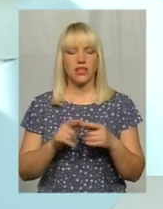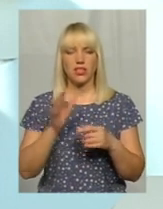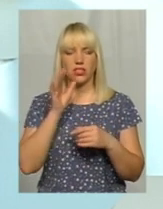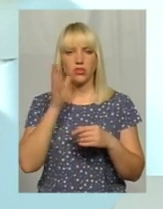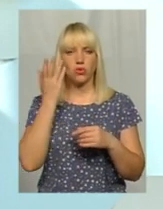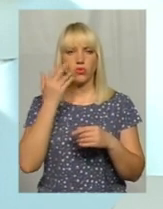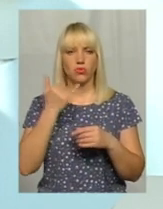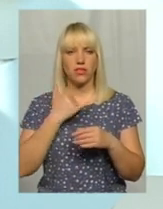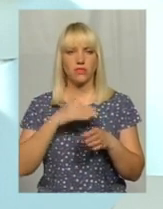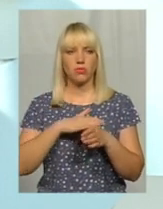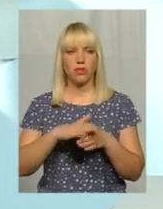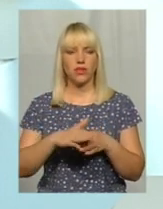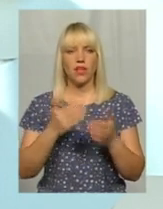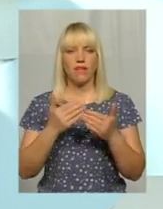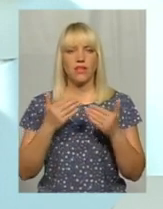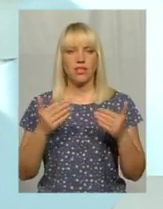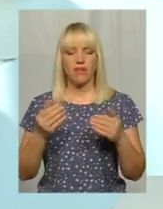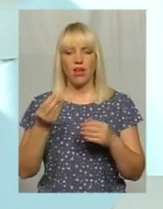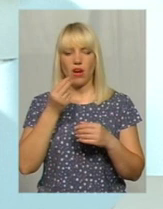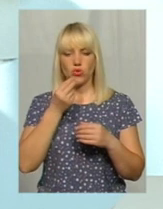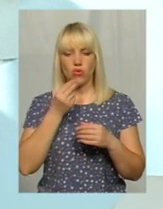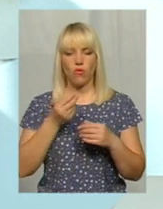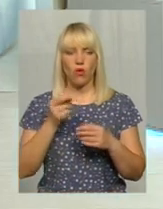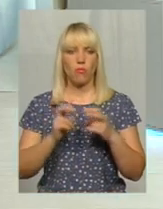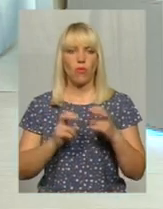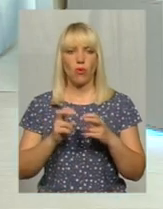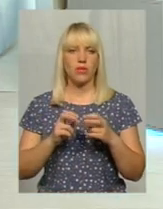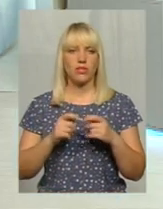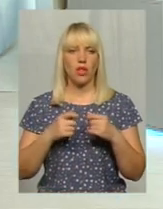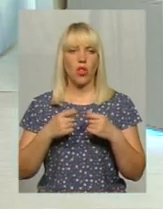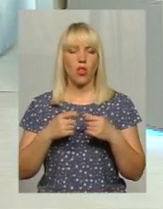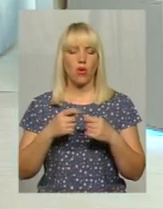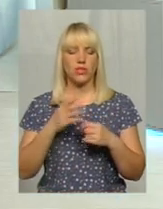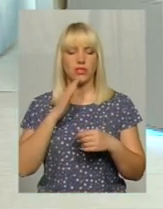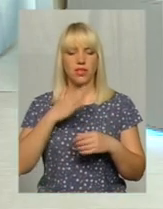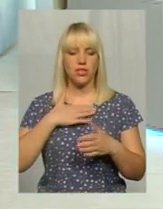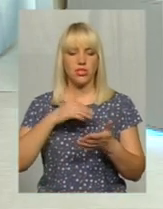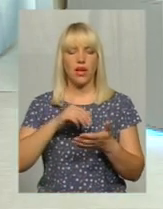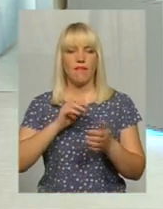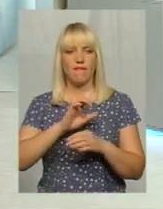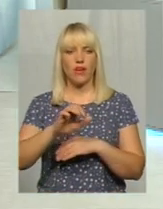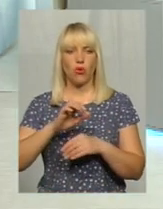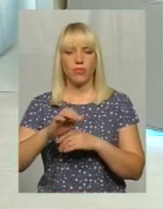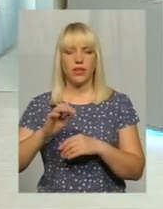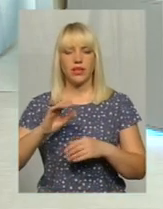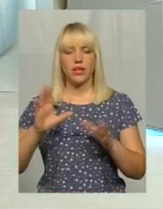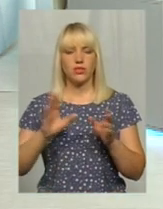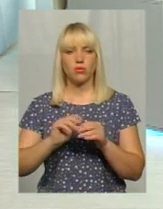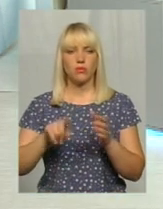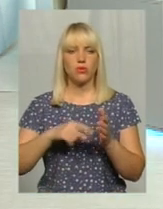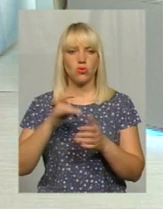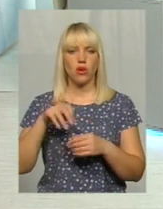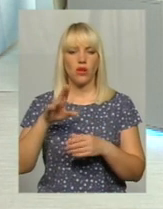нас відбувалася виставка харчової промисловості, наші місцеві виробники разом з представниками міської ради взяли участь